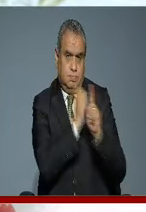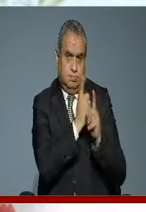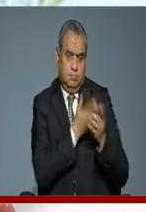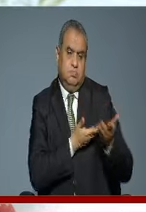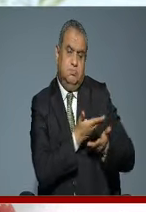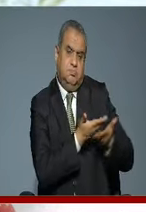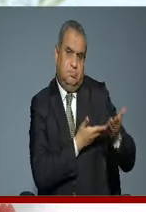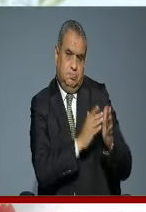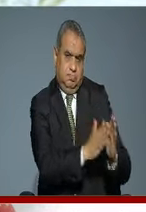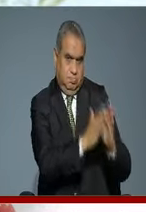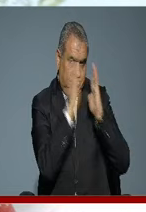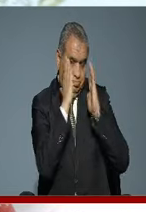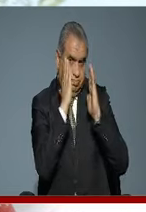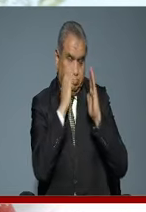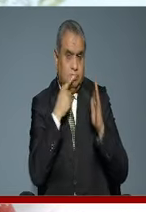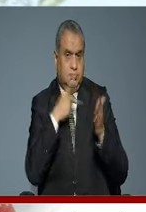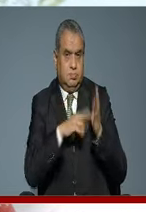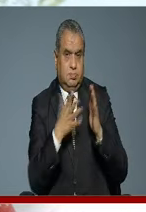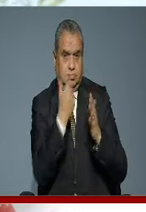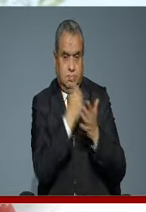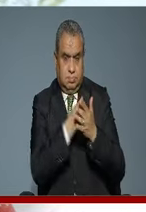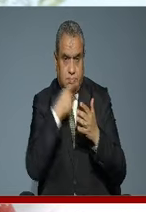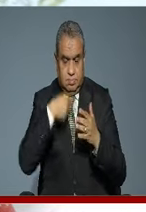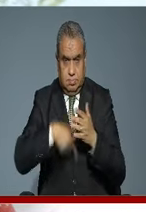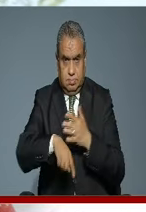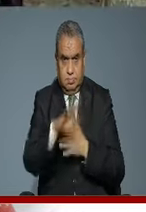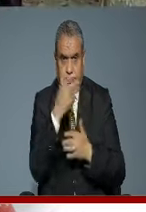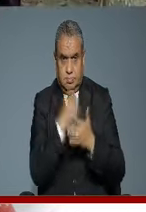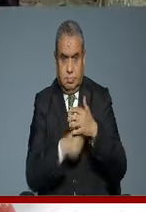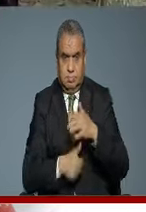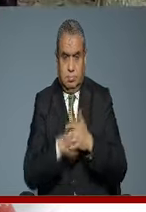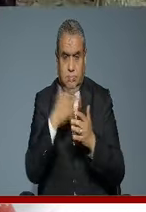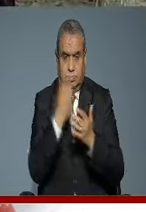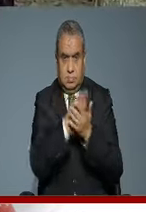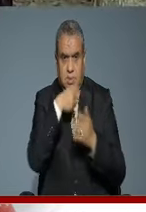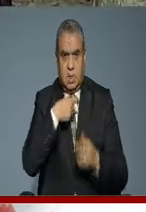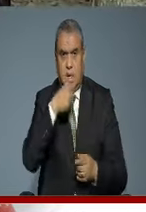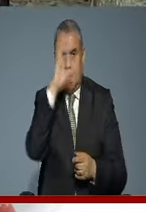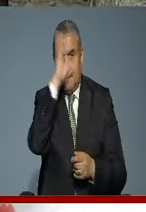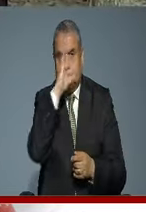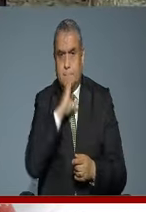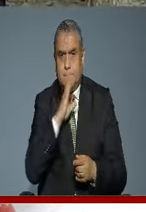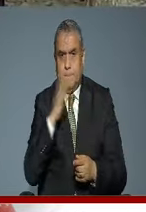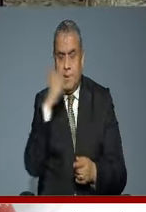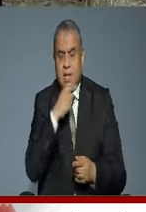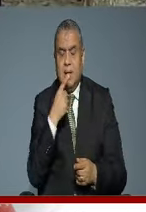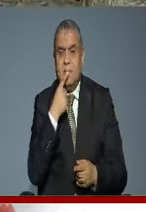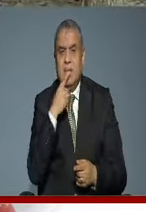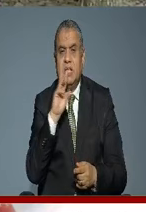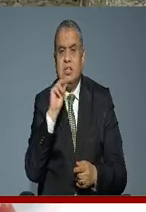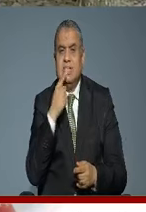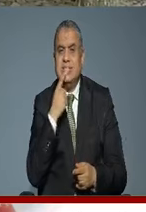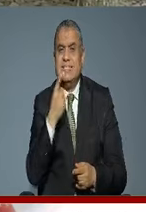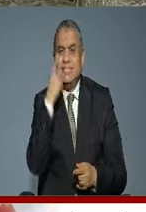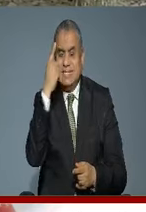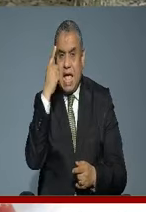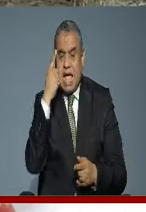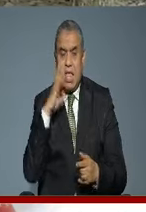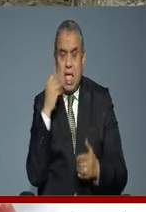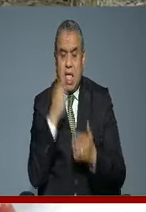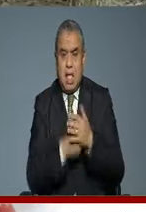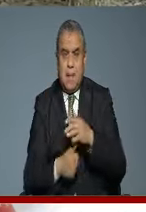الداخل تحدثت على أن خلال حكم دولة البرازيل لأكثر من 120 سنة لم يحقق